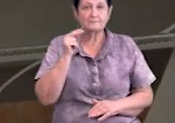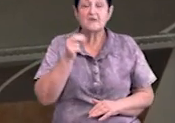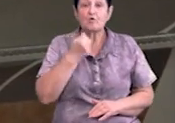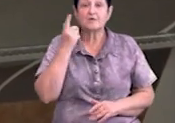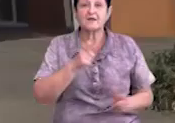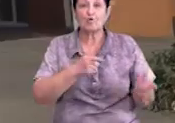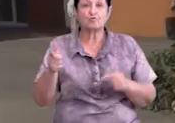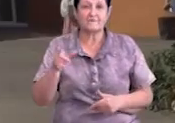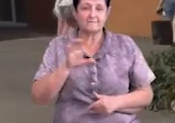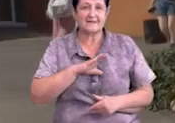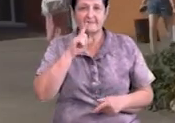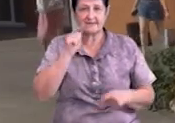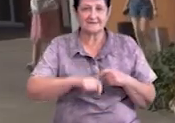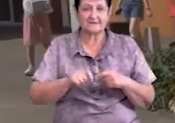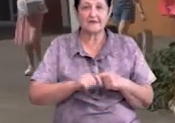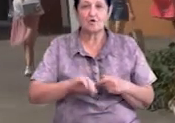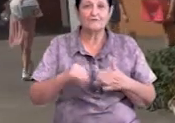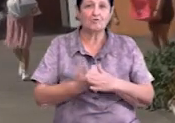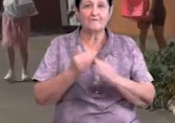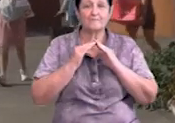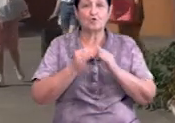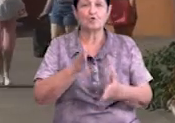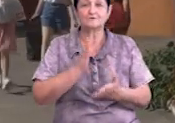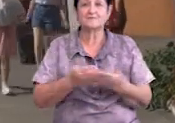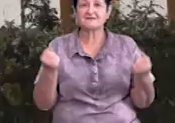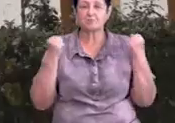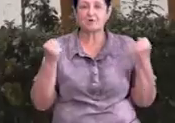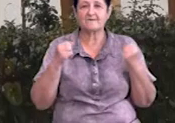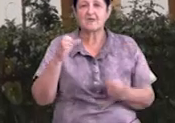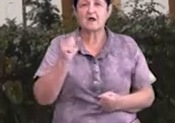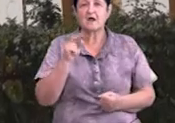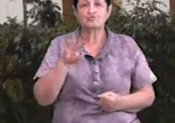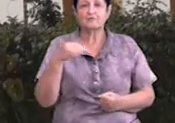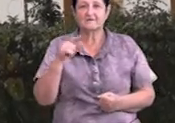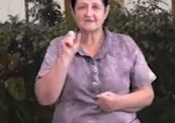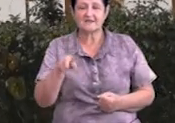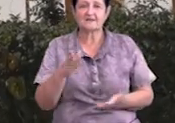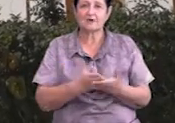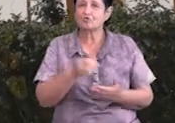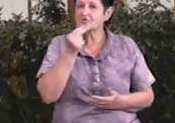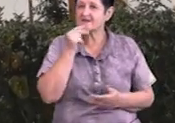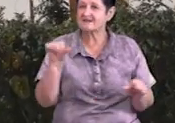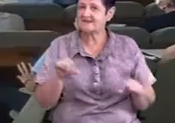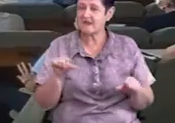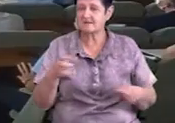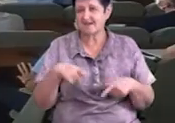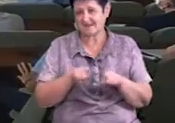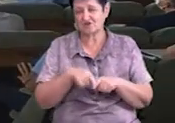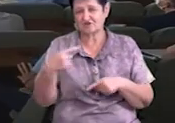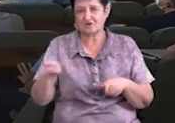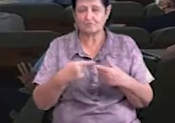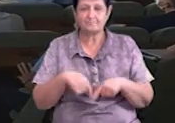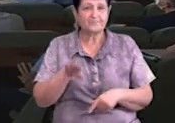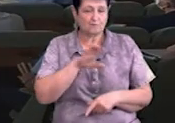результати експертизи. У новому корпусі розміщена спортивна та актова зали, також їдальня та інші аудиторії. Вже було